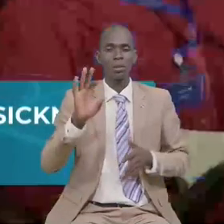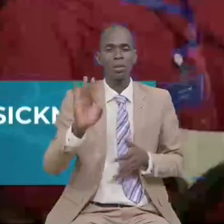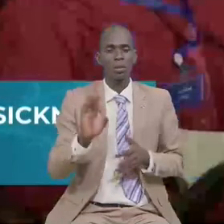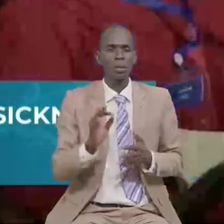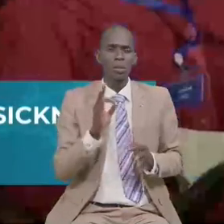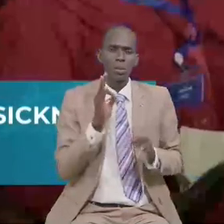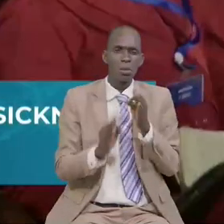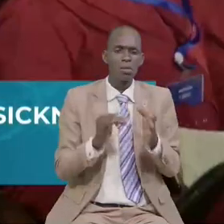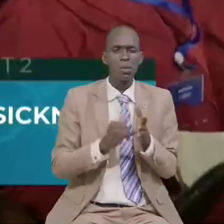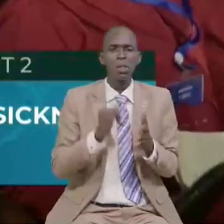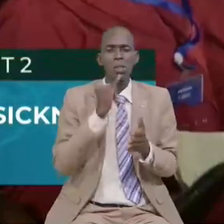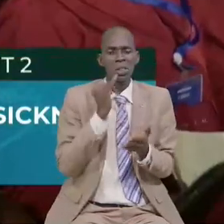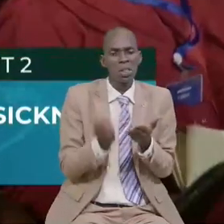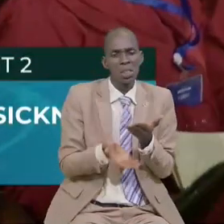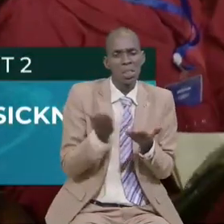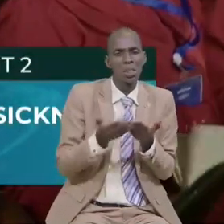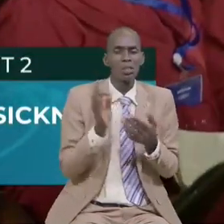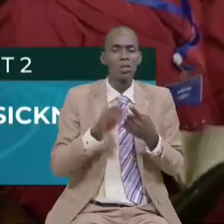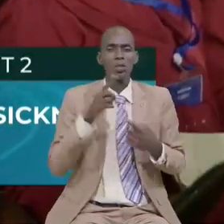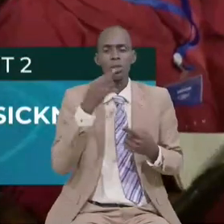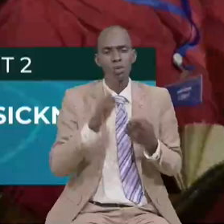2, verset 9.